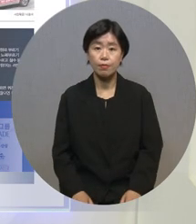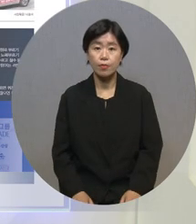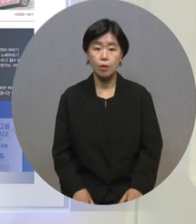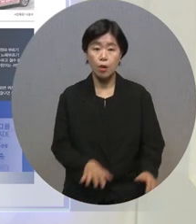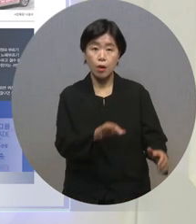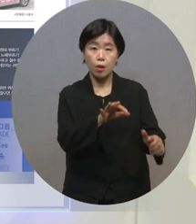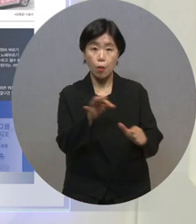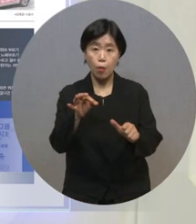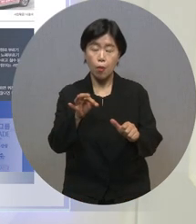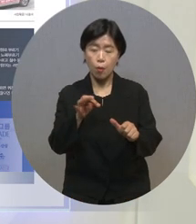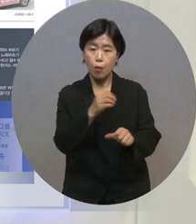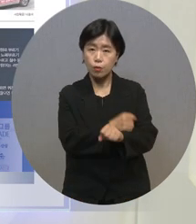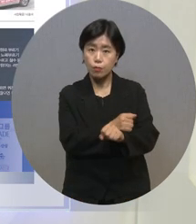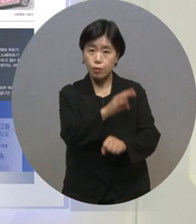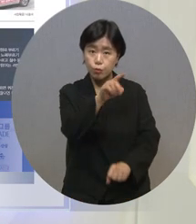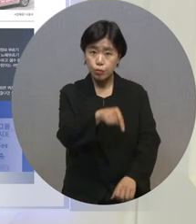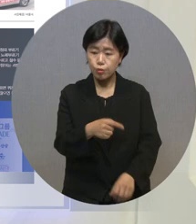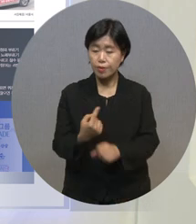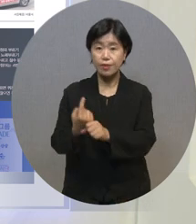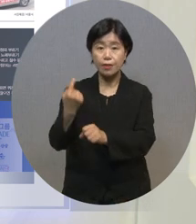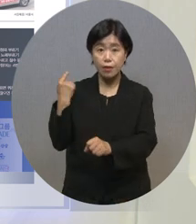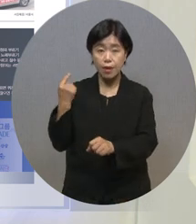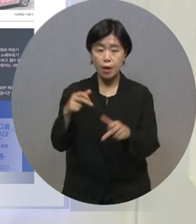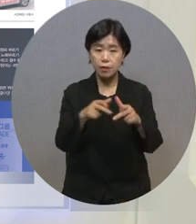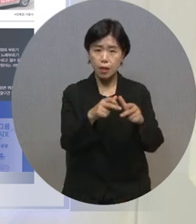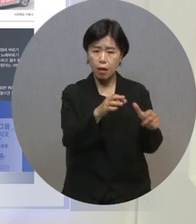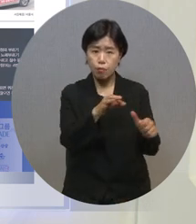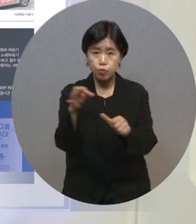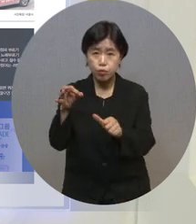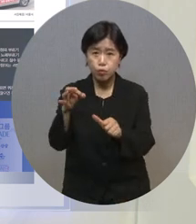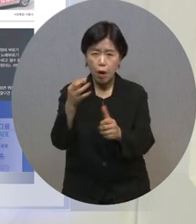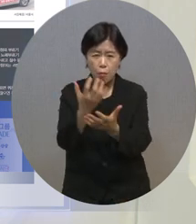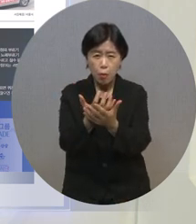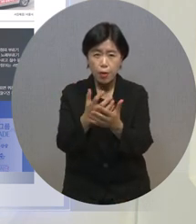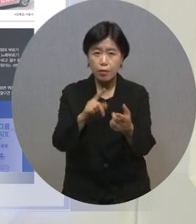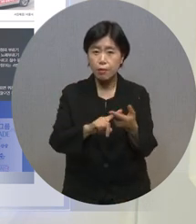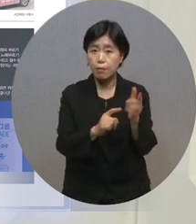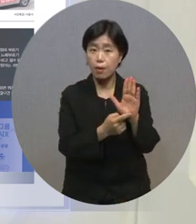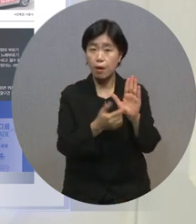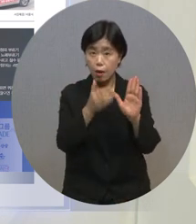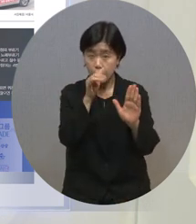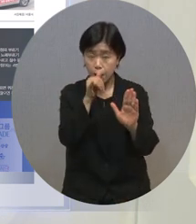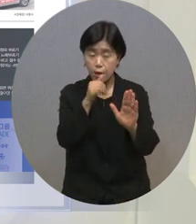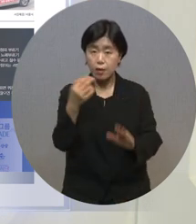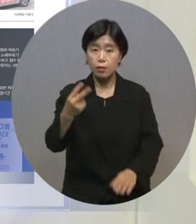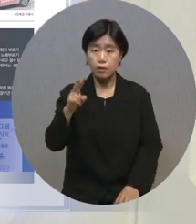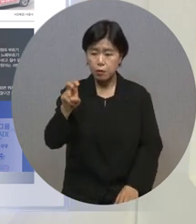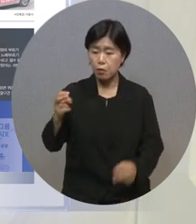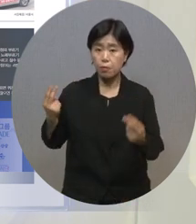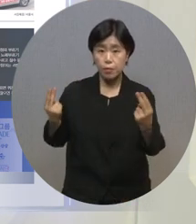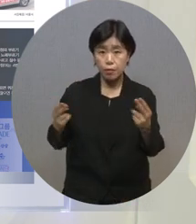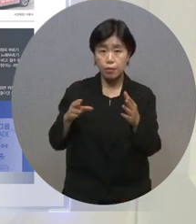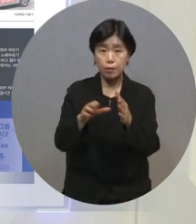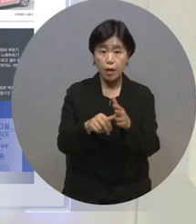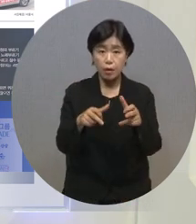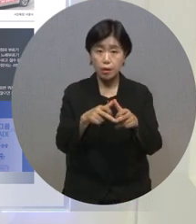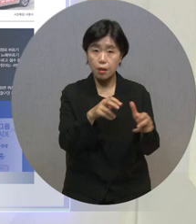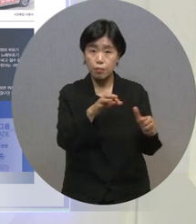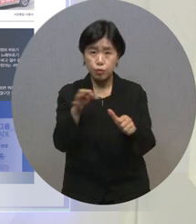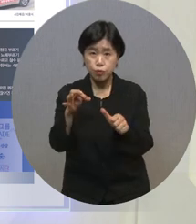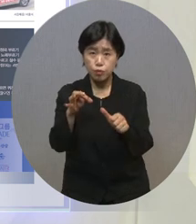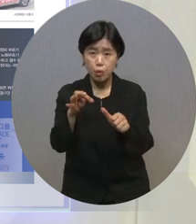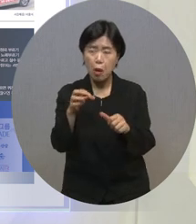고용노동부가 지난해 장애인 의무 고용 현황을 발표했는데요 2022년 대비 장애인 고용률은